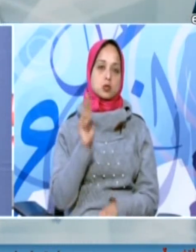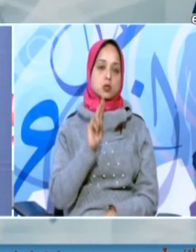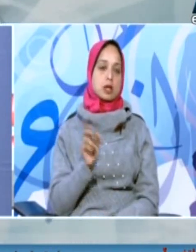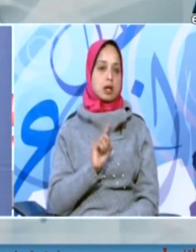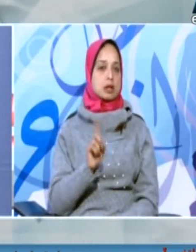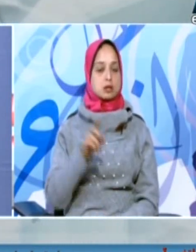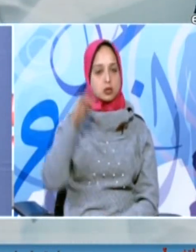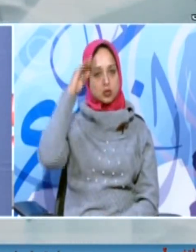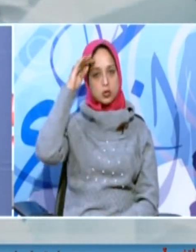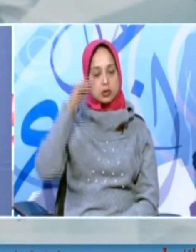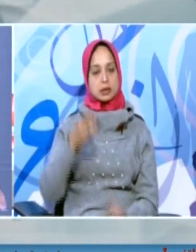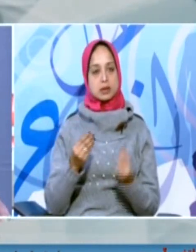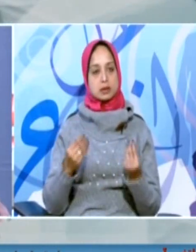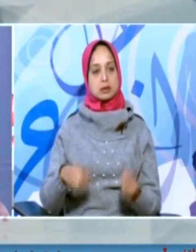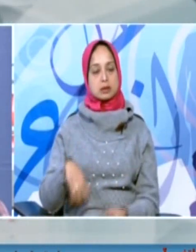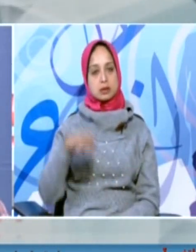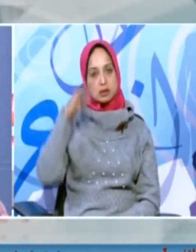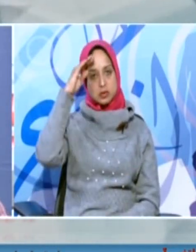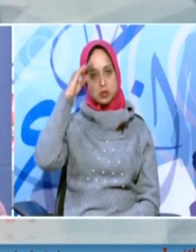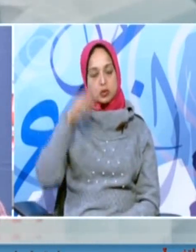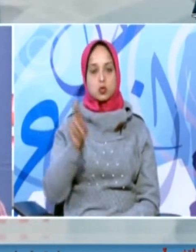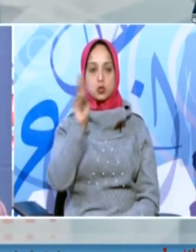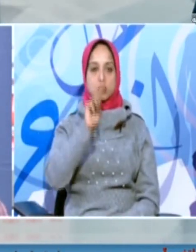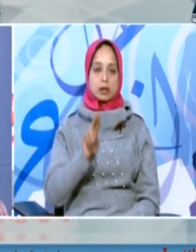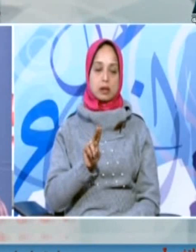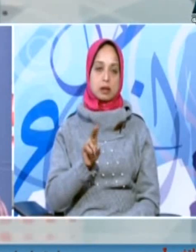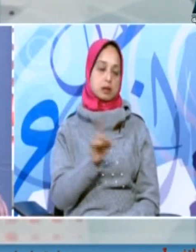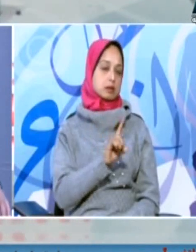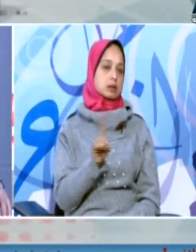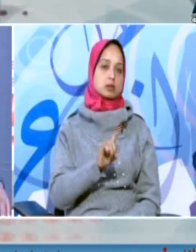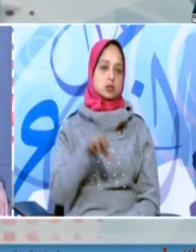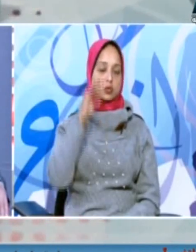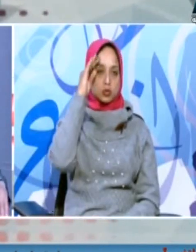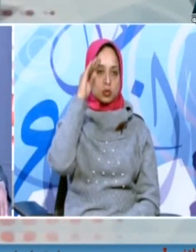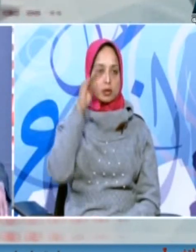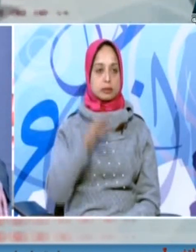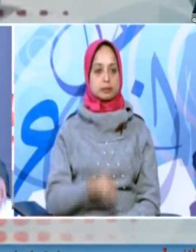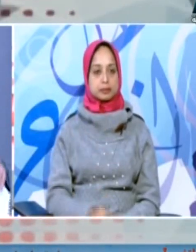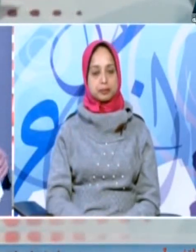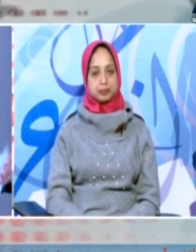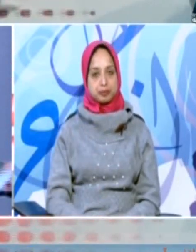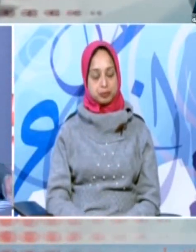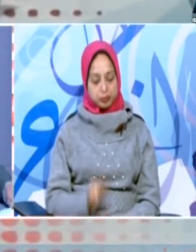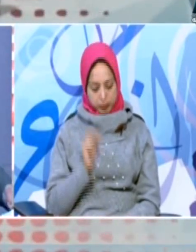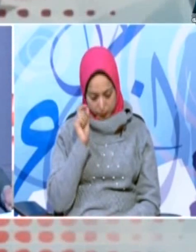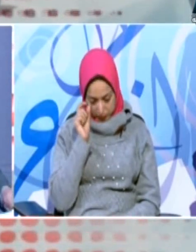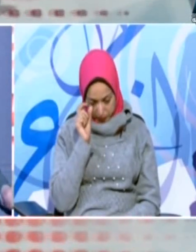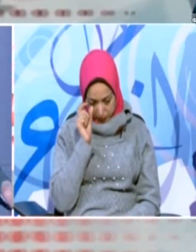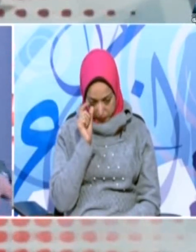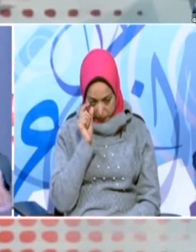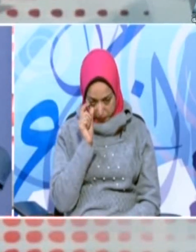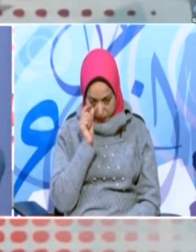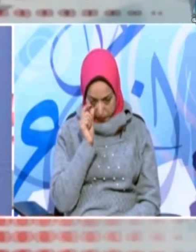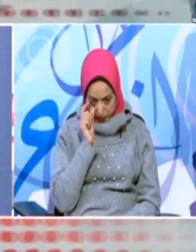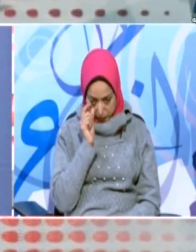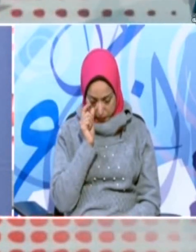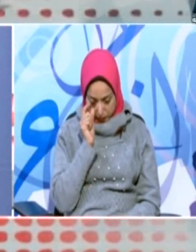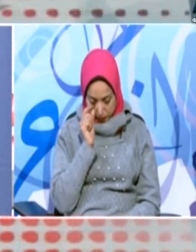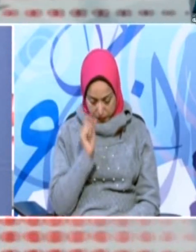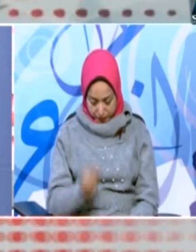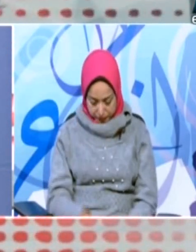شكرا جدا. ما عندكش اي اسئله؟ لا شكرا. تحت امرك يا ساره في اي وقت. ماشي ماشي يا بنت، اتفضلي، مع